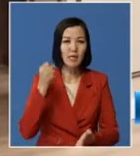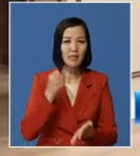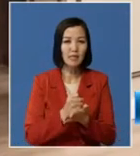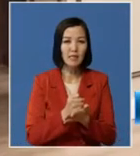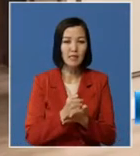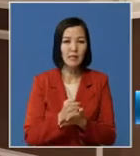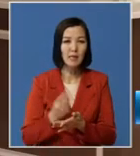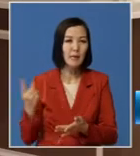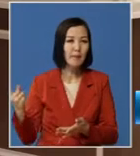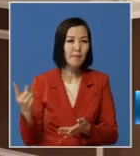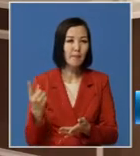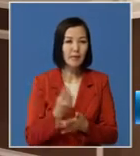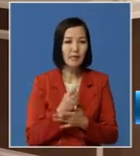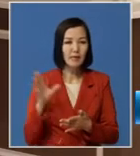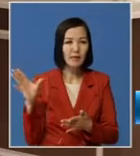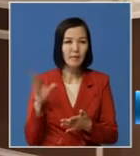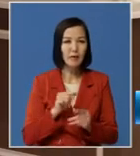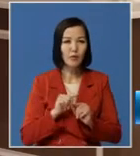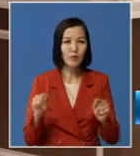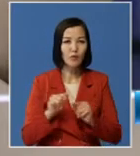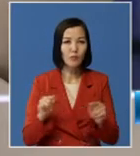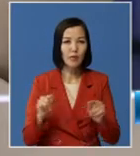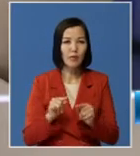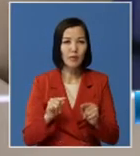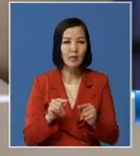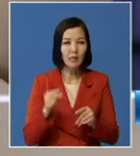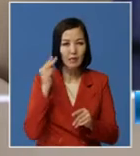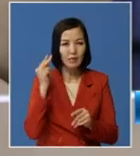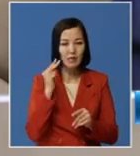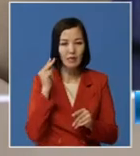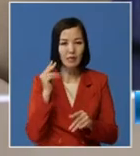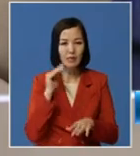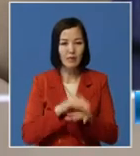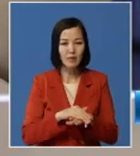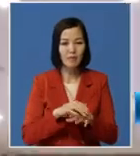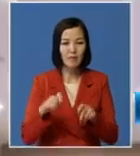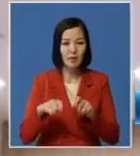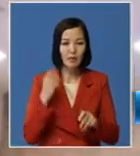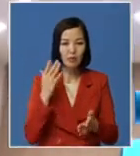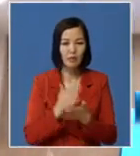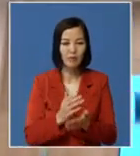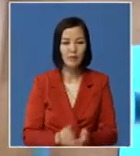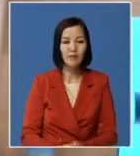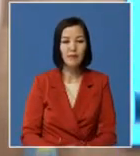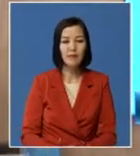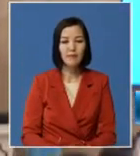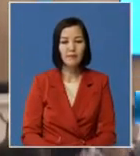президенттікке кандидаттардың бірінің үгіт материалдарын қасақана зақымдау фактісі де тіркелген.